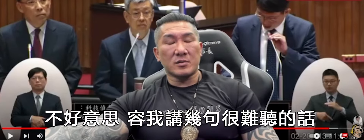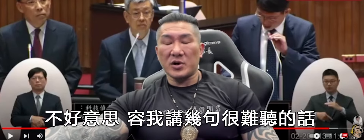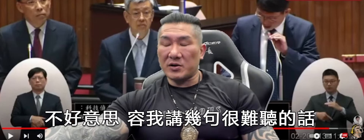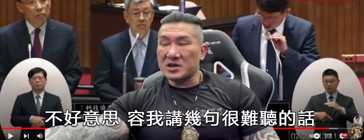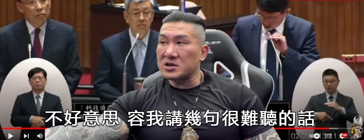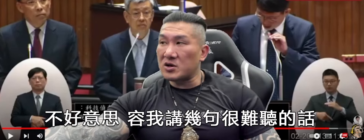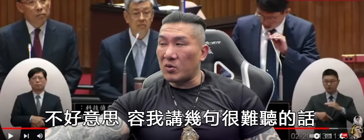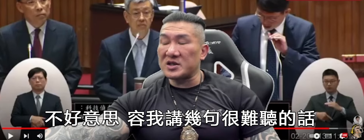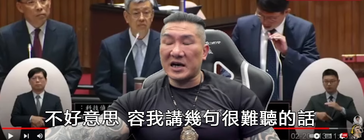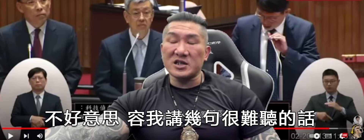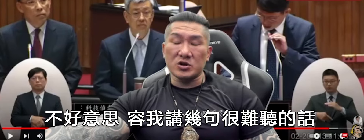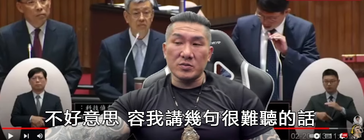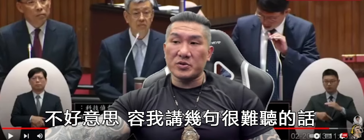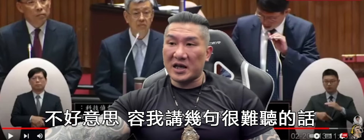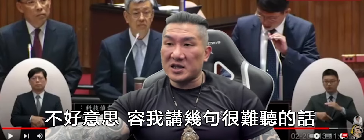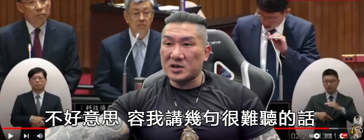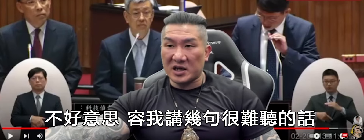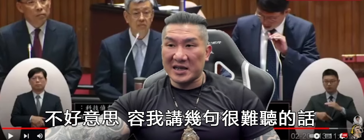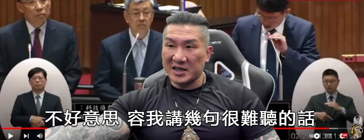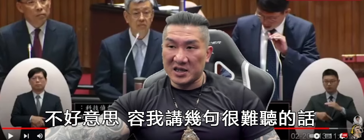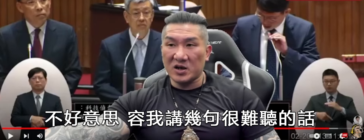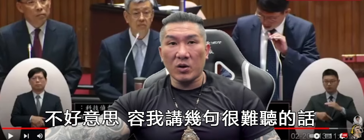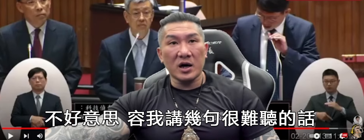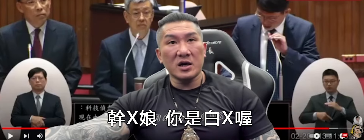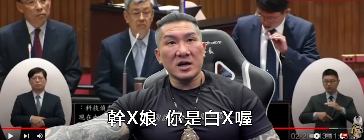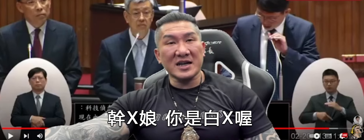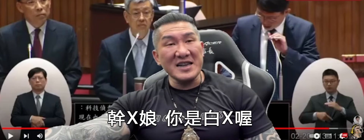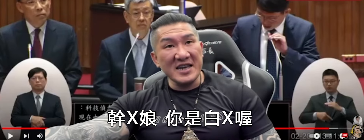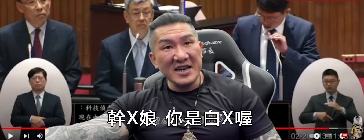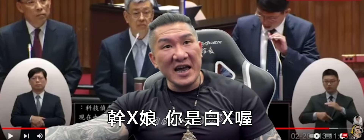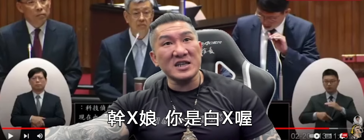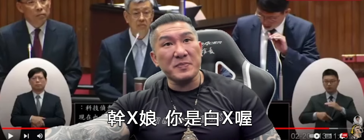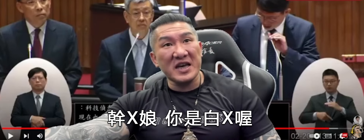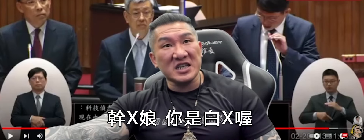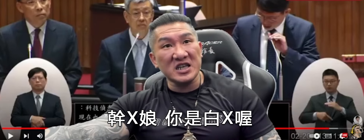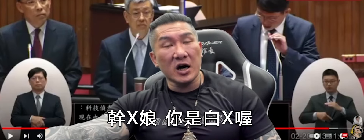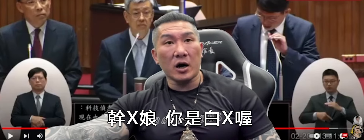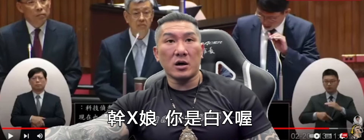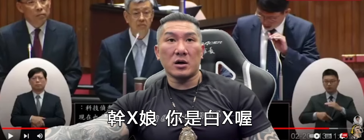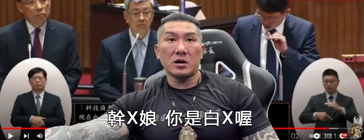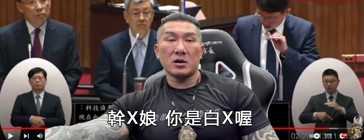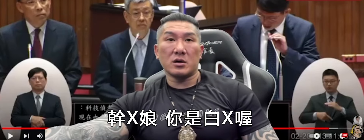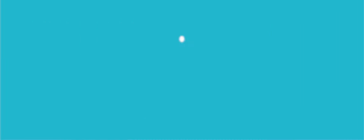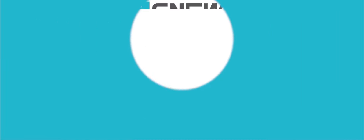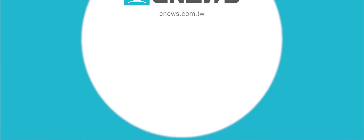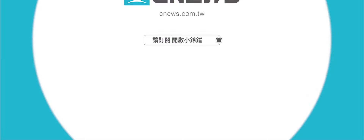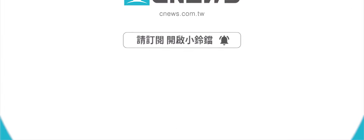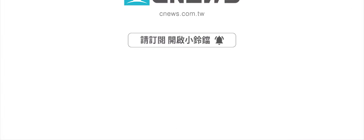哦，不好意思，容我讲几句很难听的话。你是白痴哦。